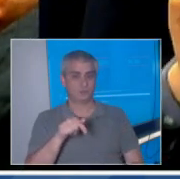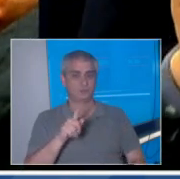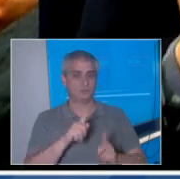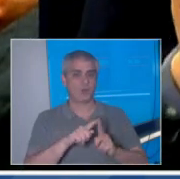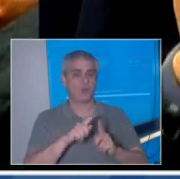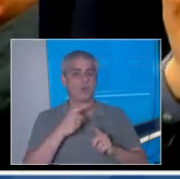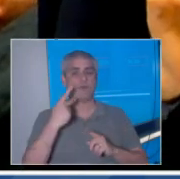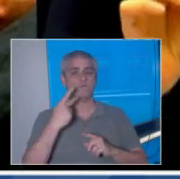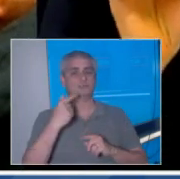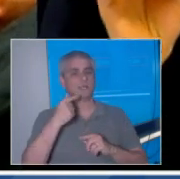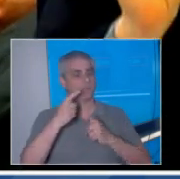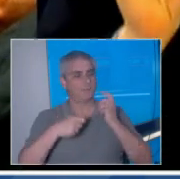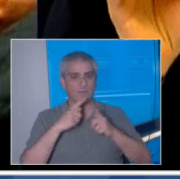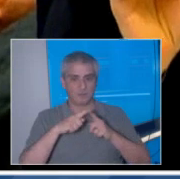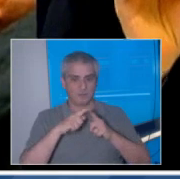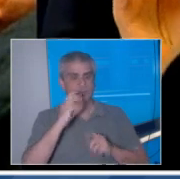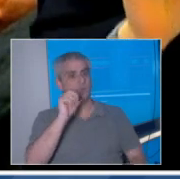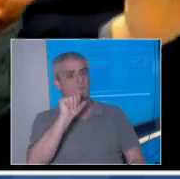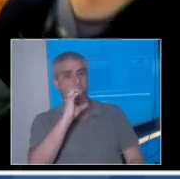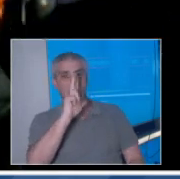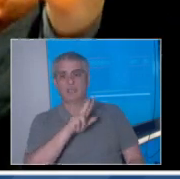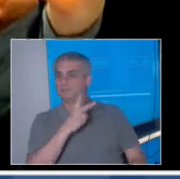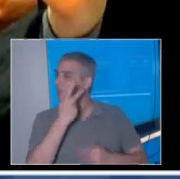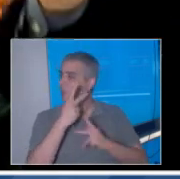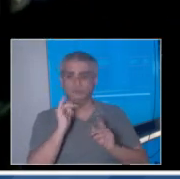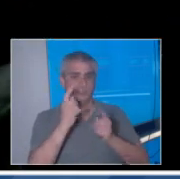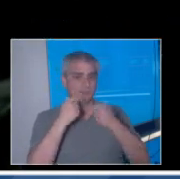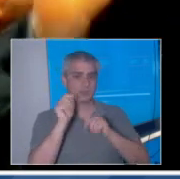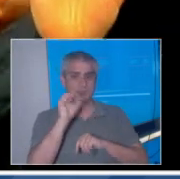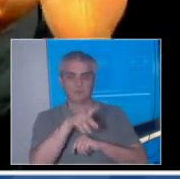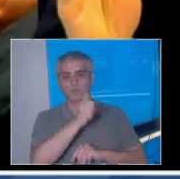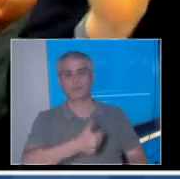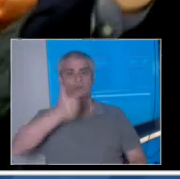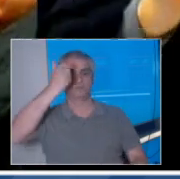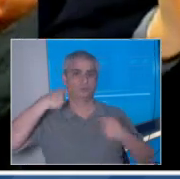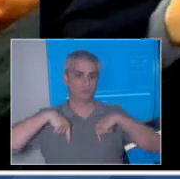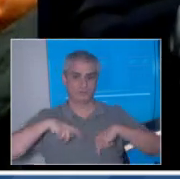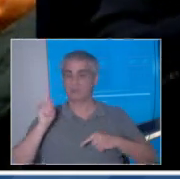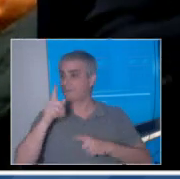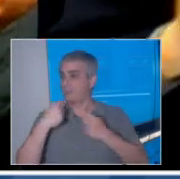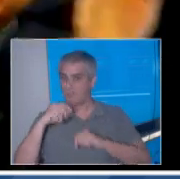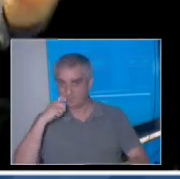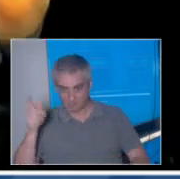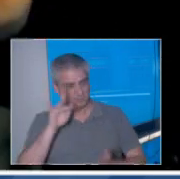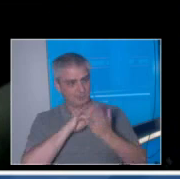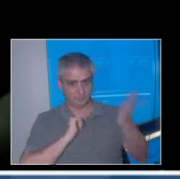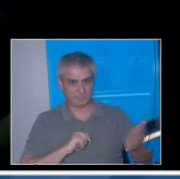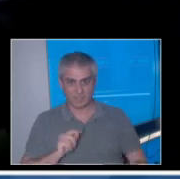גאמפ פרלמנטרי שקוראים לו אופיר כץ. לא משנה באיזה ועדה אתה בא, הוא בראש הוועדה. אתה בא לדרי,